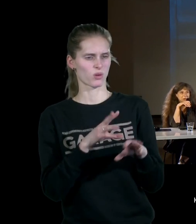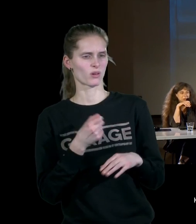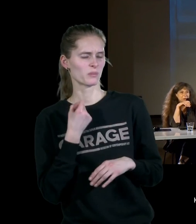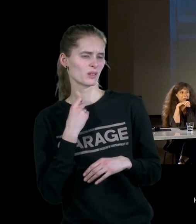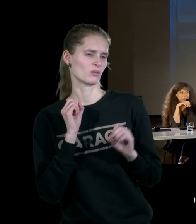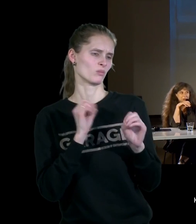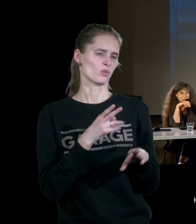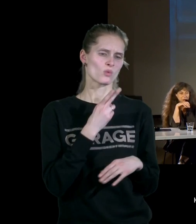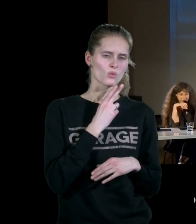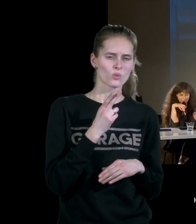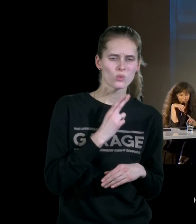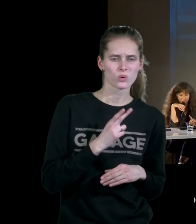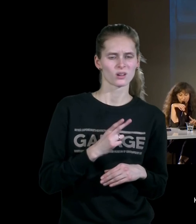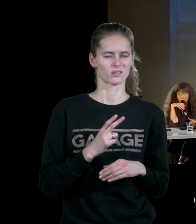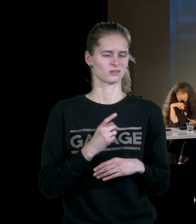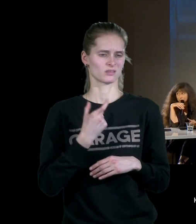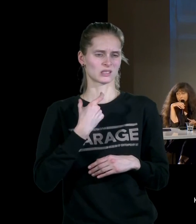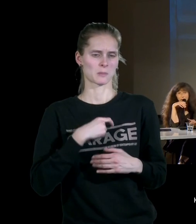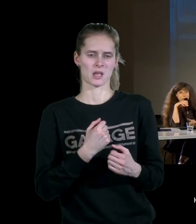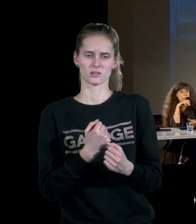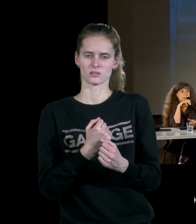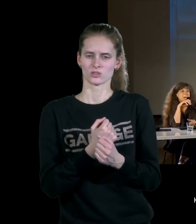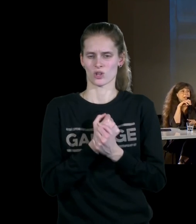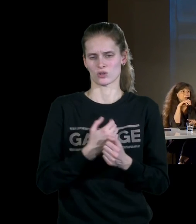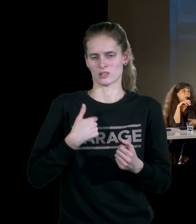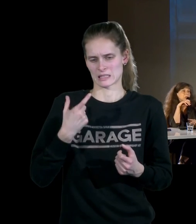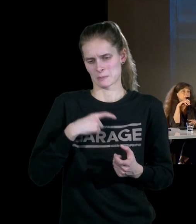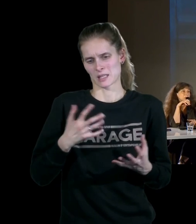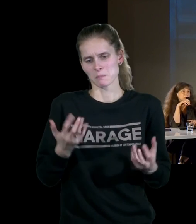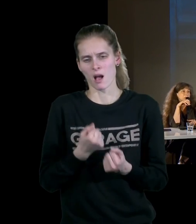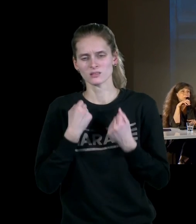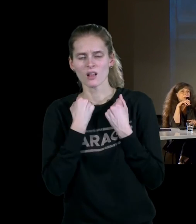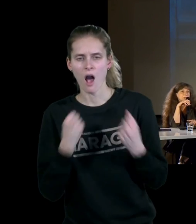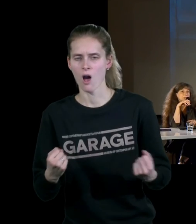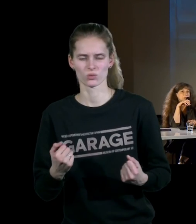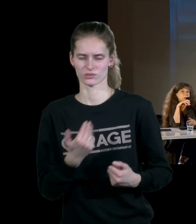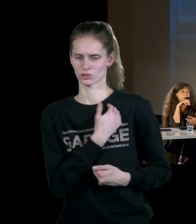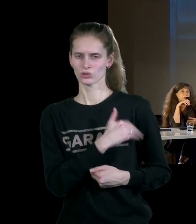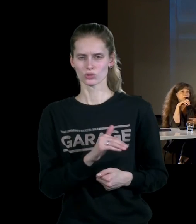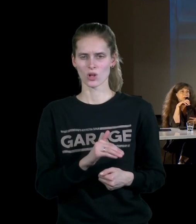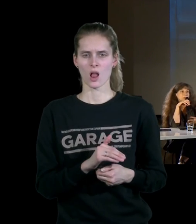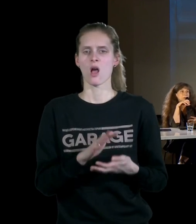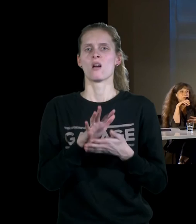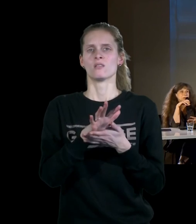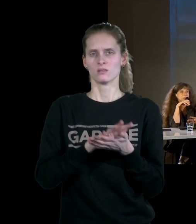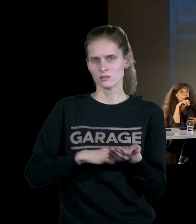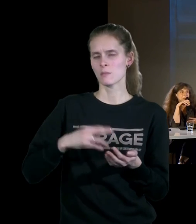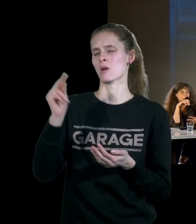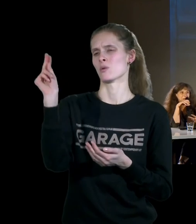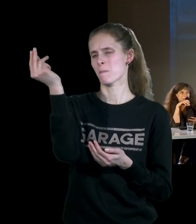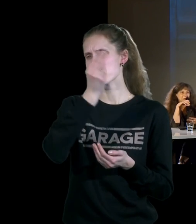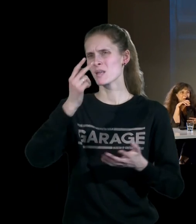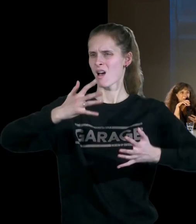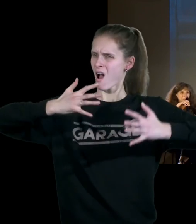например, но какие-то принимать меры по защите своего здоровья. И более того, продолжал писать, а ему запретили писать огромные полотна,